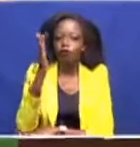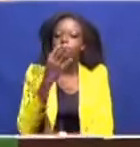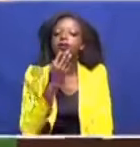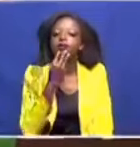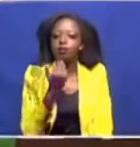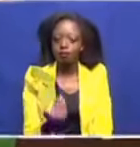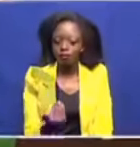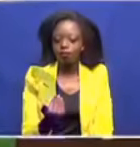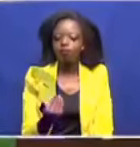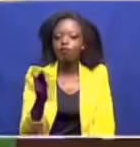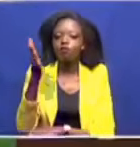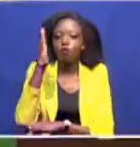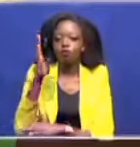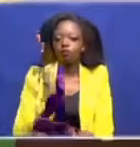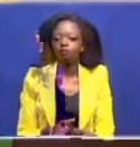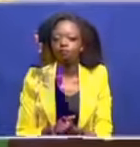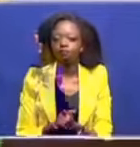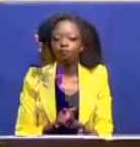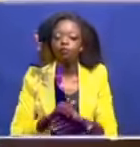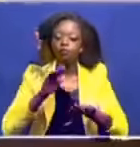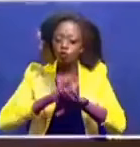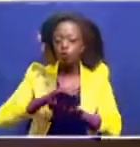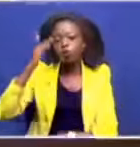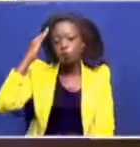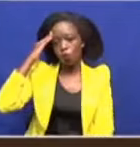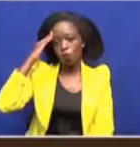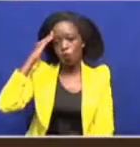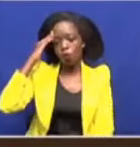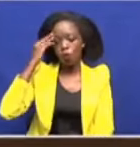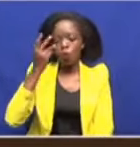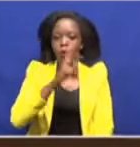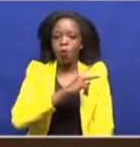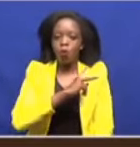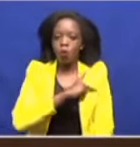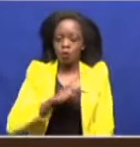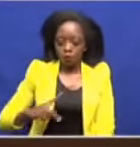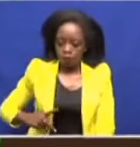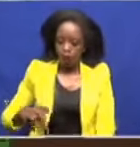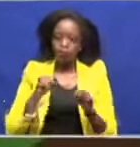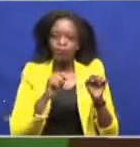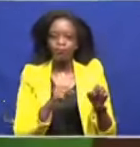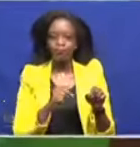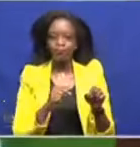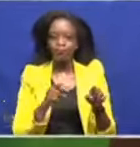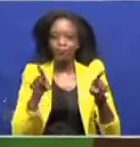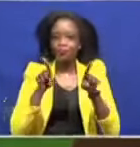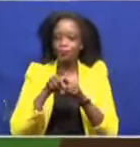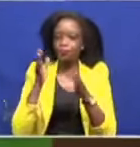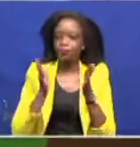of God. Ni vizuri kujua ya kwamba wale wafalme kama yule ambaye alikuwa